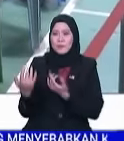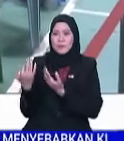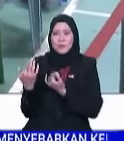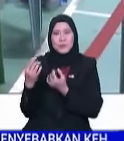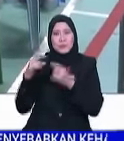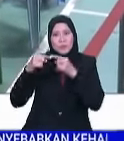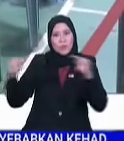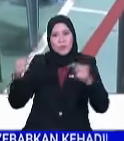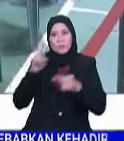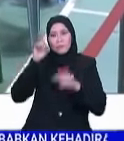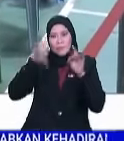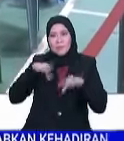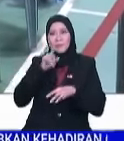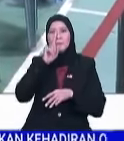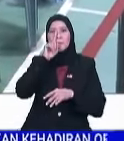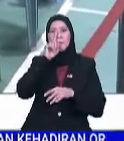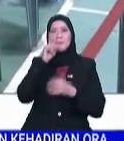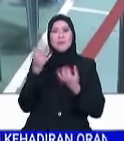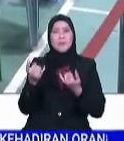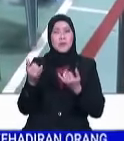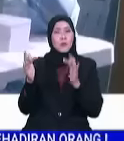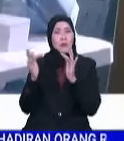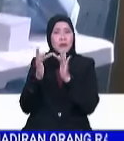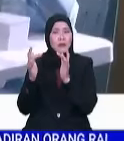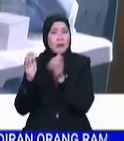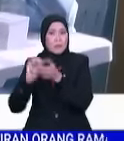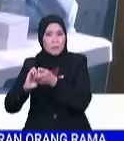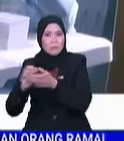saringan COVID-19 berstatus